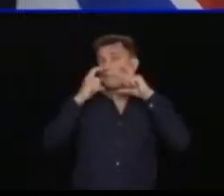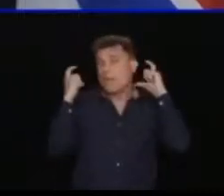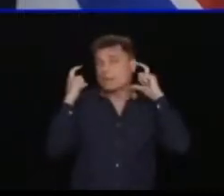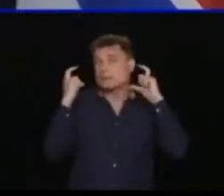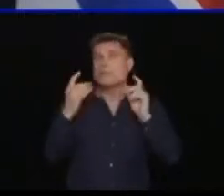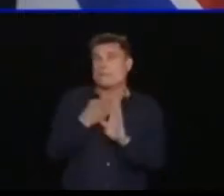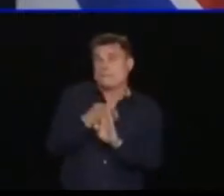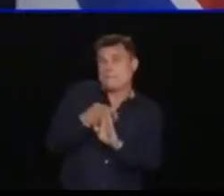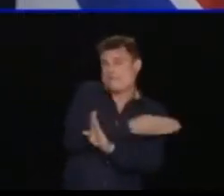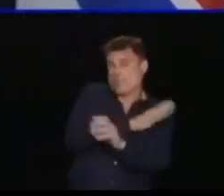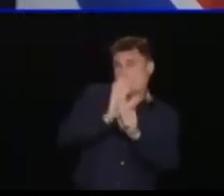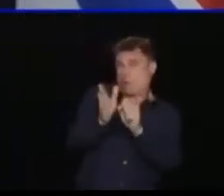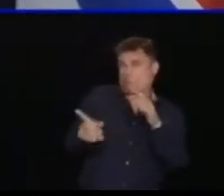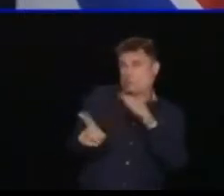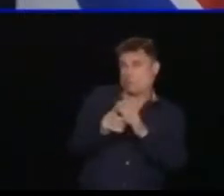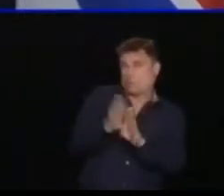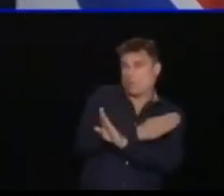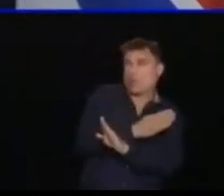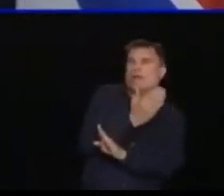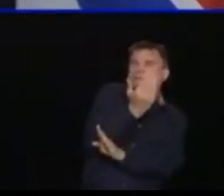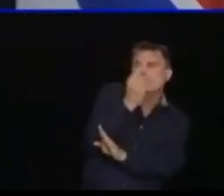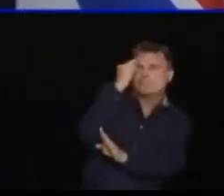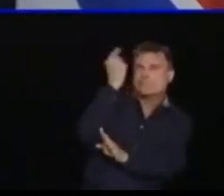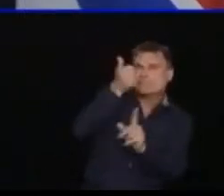间，下降很多。